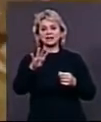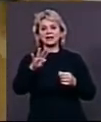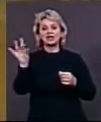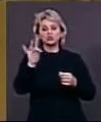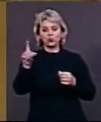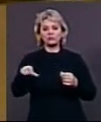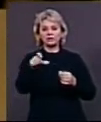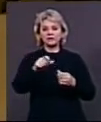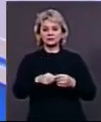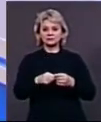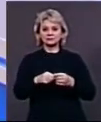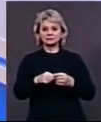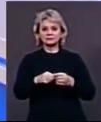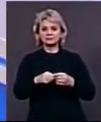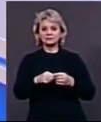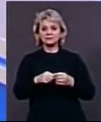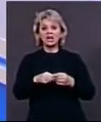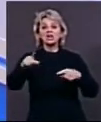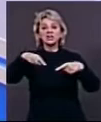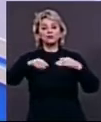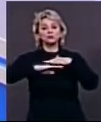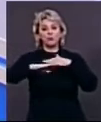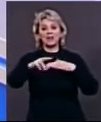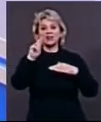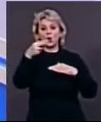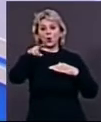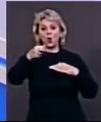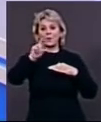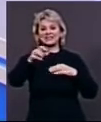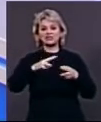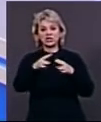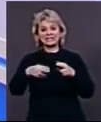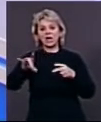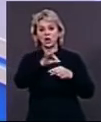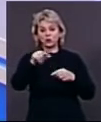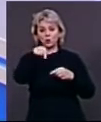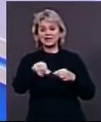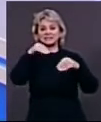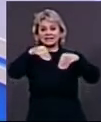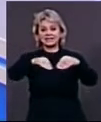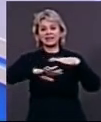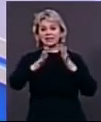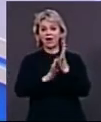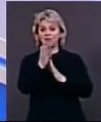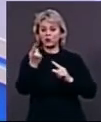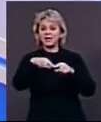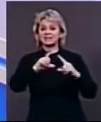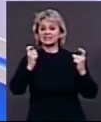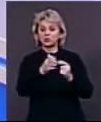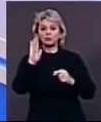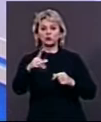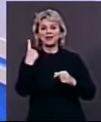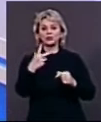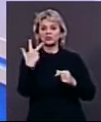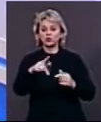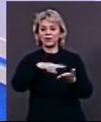Дон-24, Ростов-на-Дону. На футбольном поле «Локомотива» в железнодорожном районе Ростова засеяли траву. Этот стадион станет одной